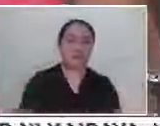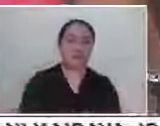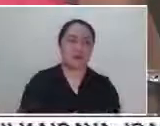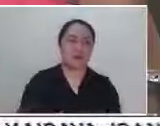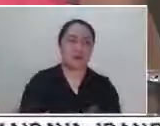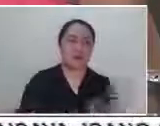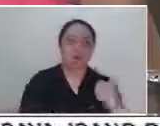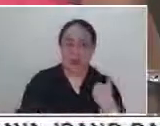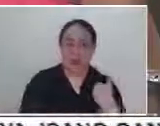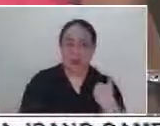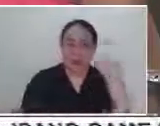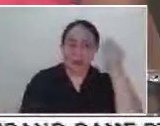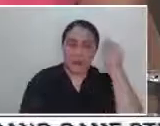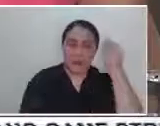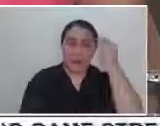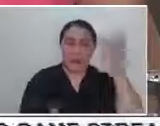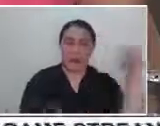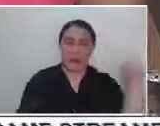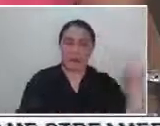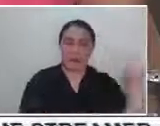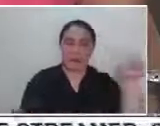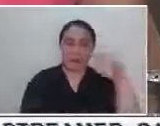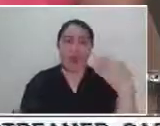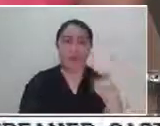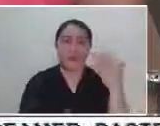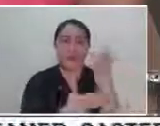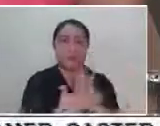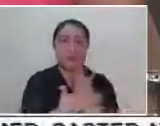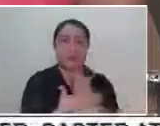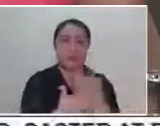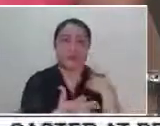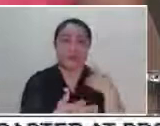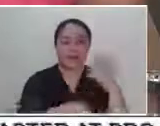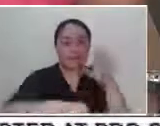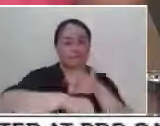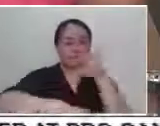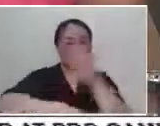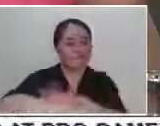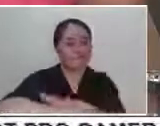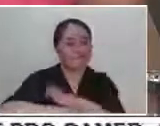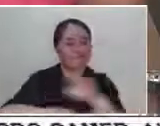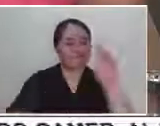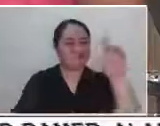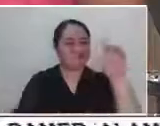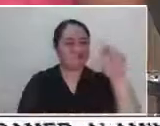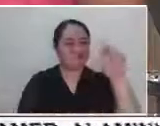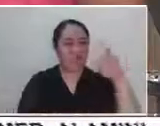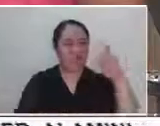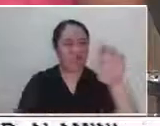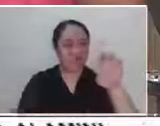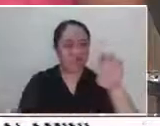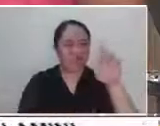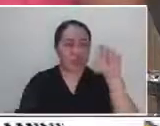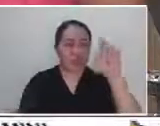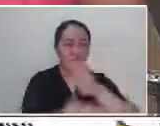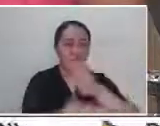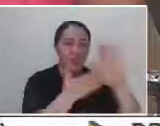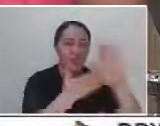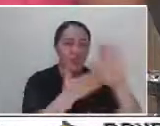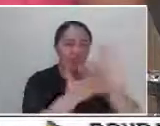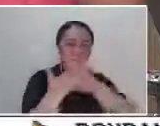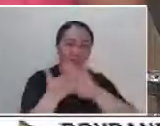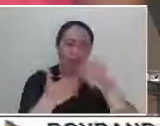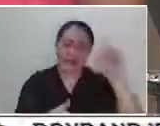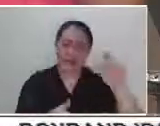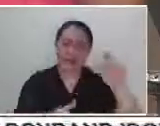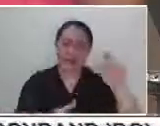Alin na drug suspect naman naresto ng otoridad sa magkakahiwalay na operasyon sa Luzon. Si Bernard Haudian sa detalye. Rise